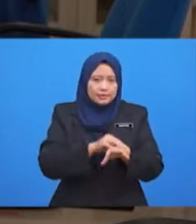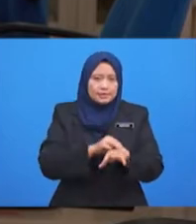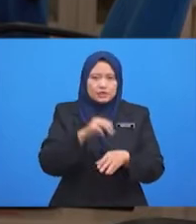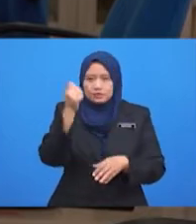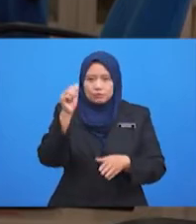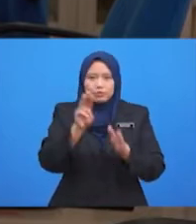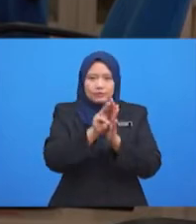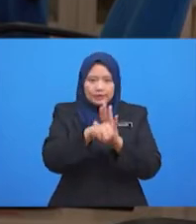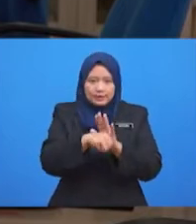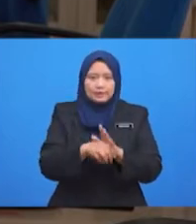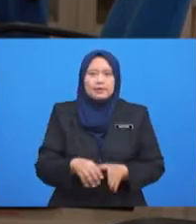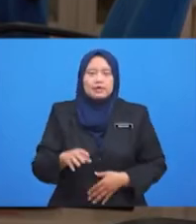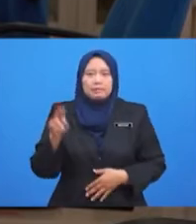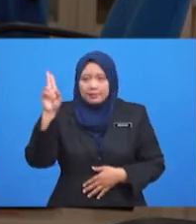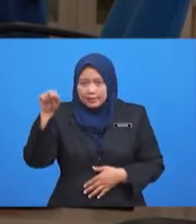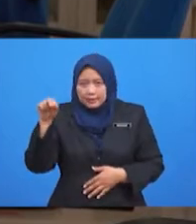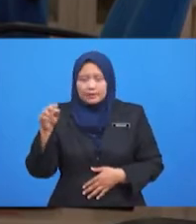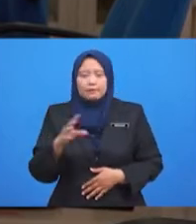dan tanggalkan prop.